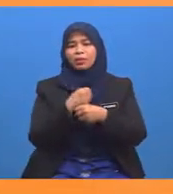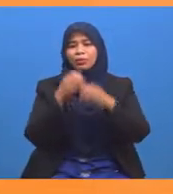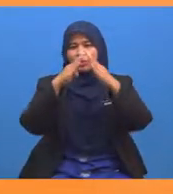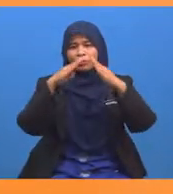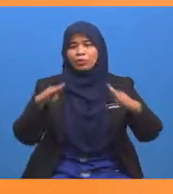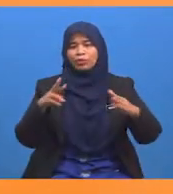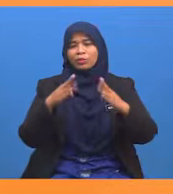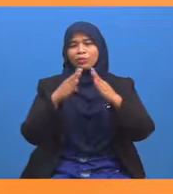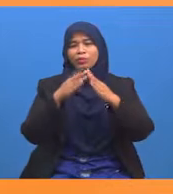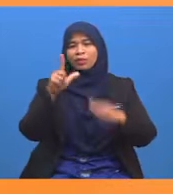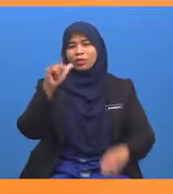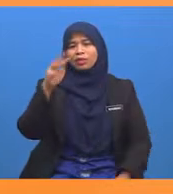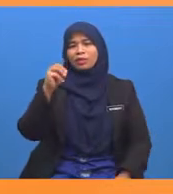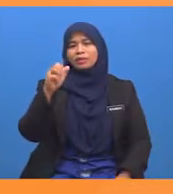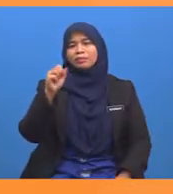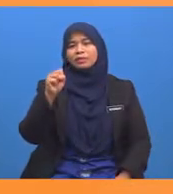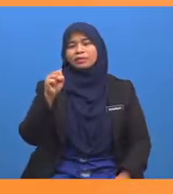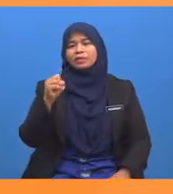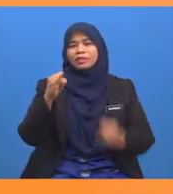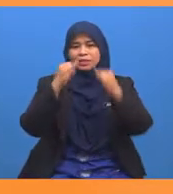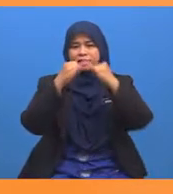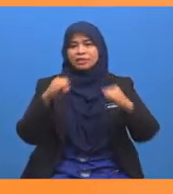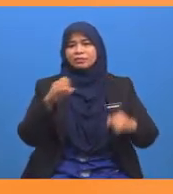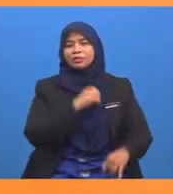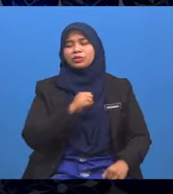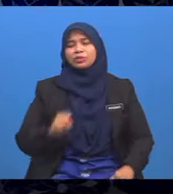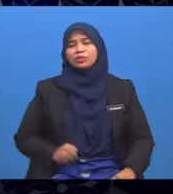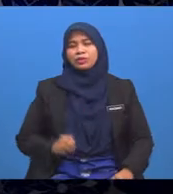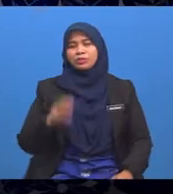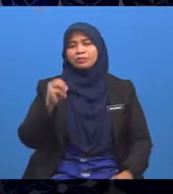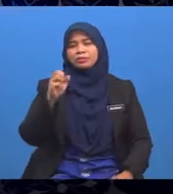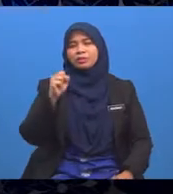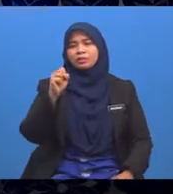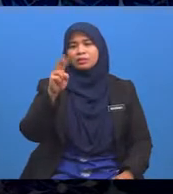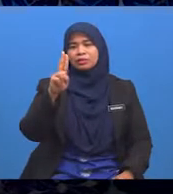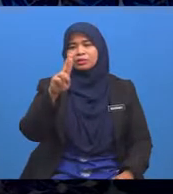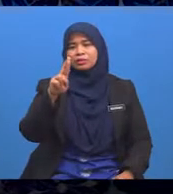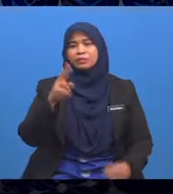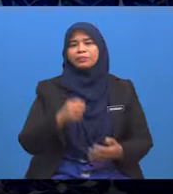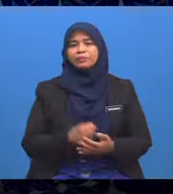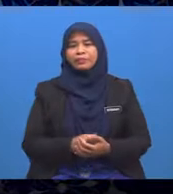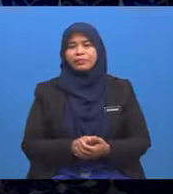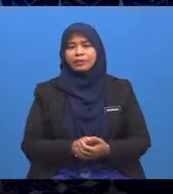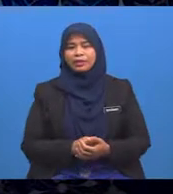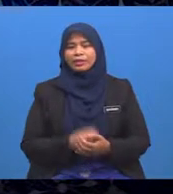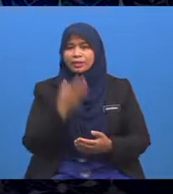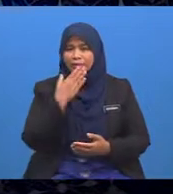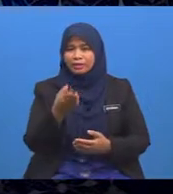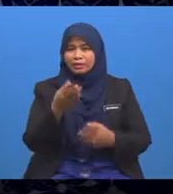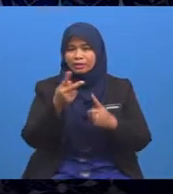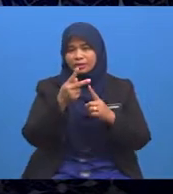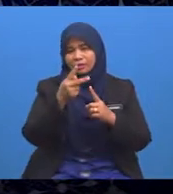Sultan Mansur, bentuk pagoda dan piramid. Terima kasih kerana kamu membaca teks